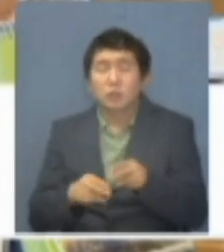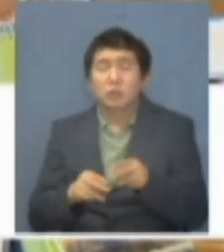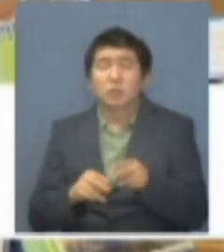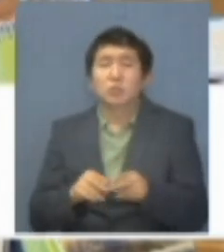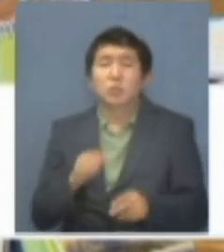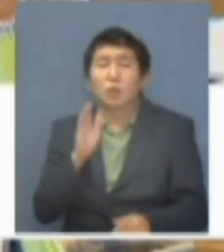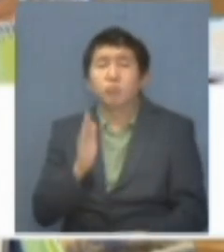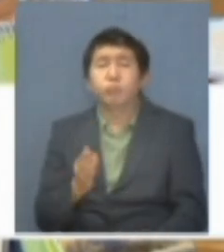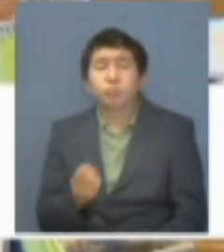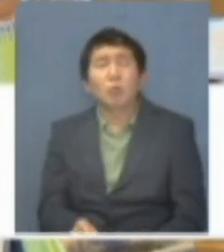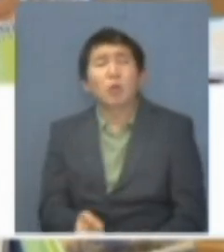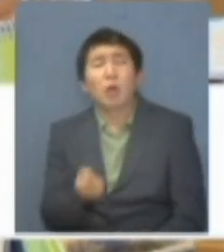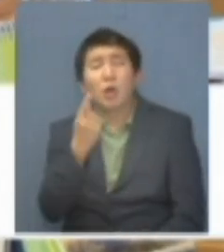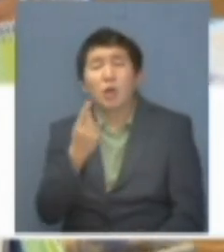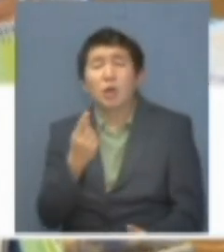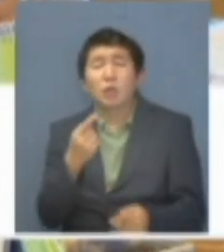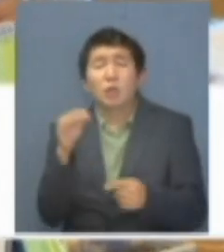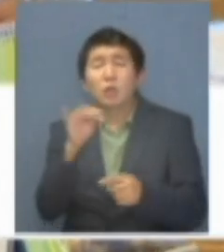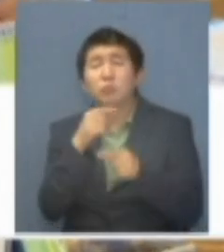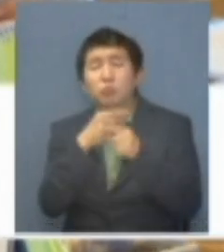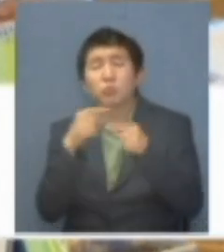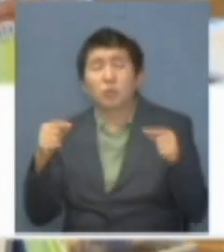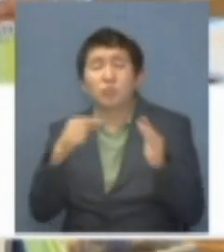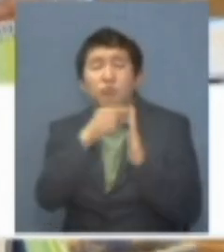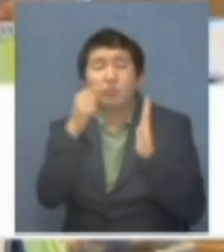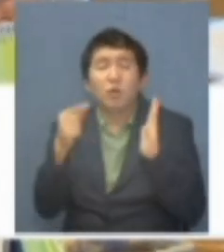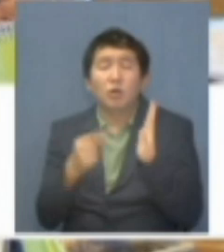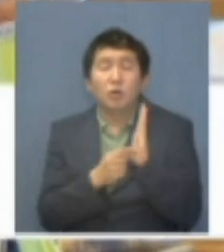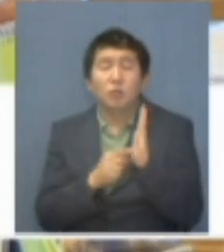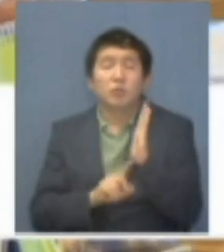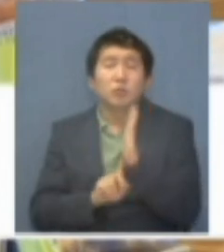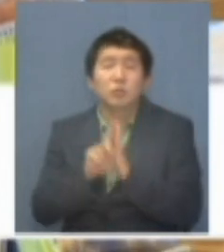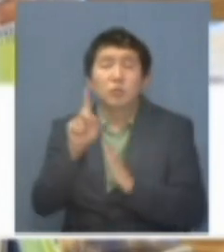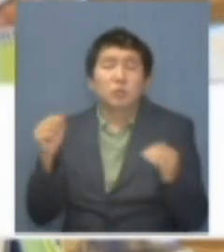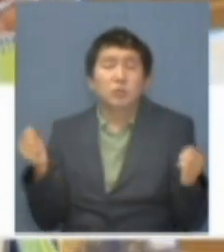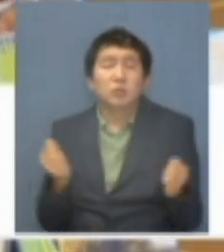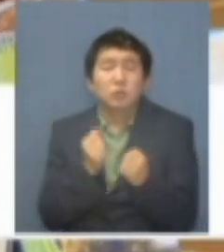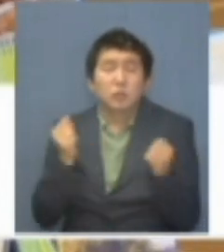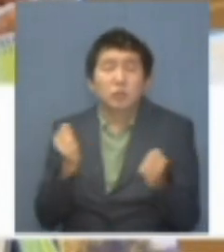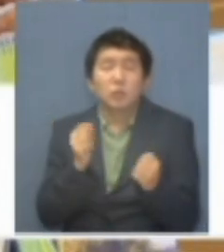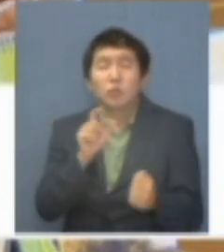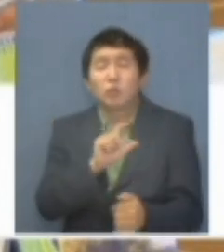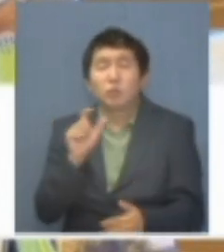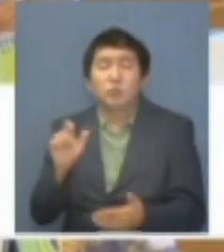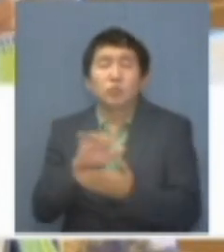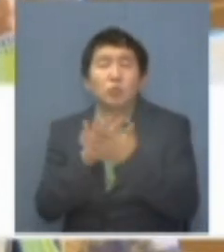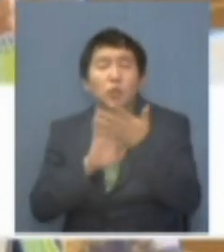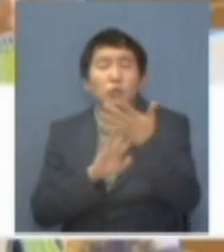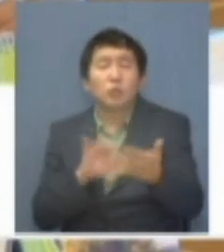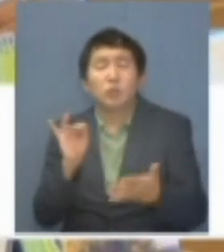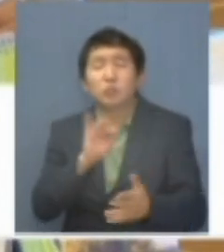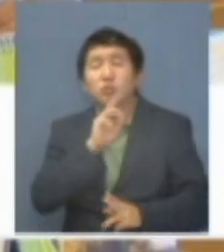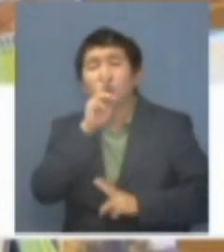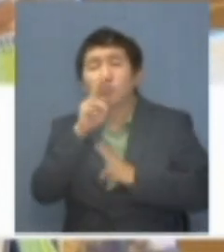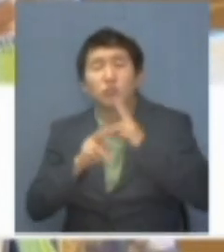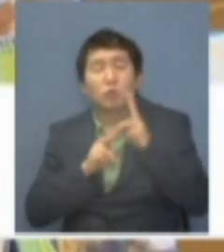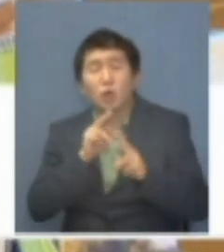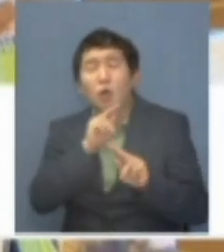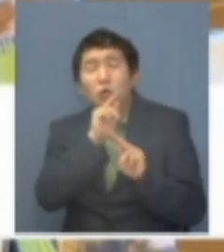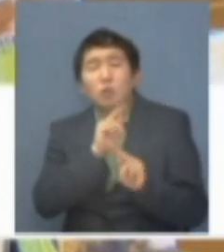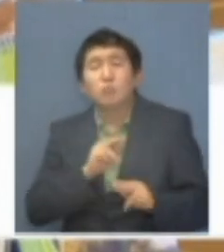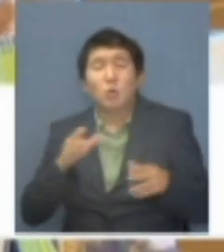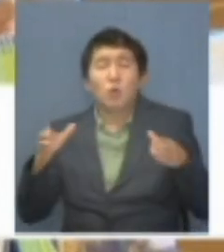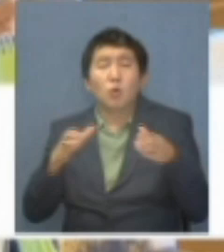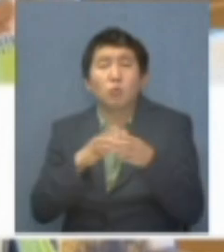Необходимо создать рабочие группы. Известно, что с наступлением отопительного сезона жители подают заявления и жалобы. Рабочие группы должны посетить